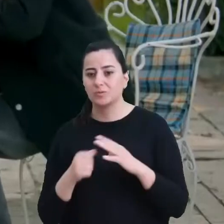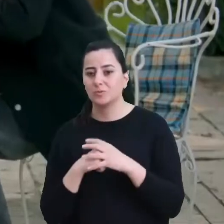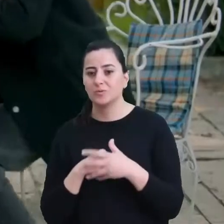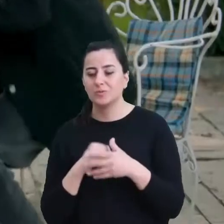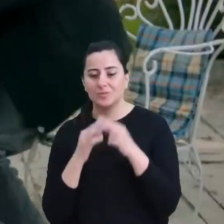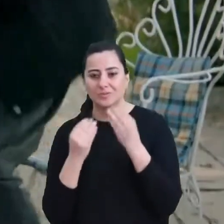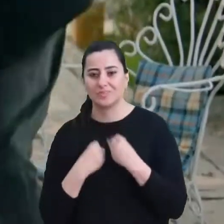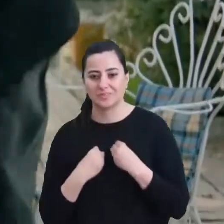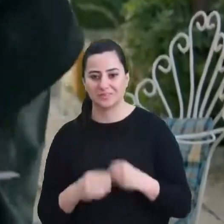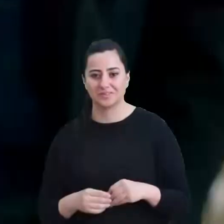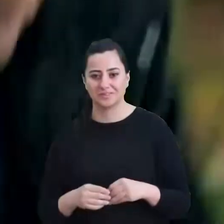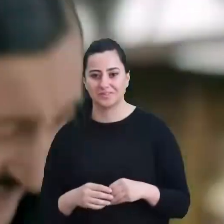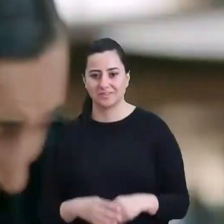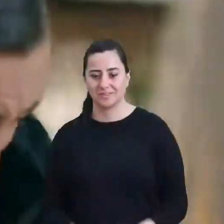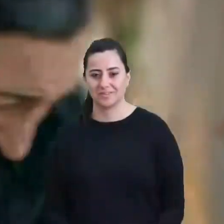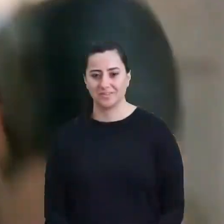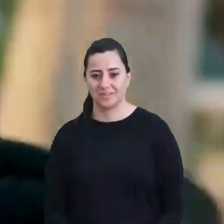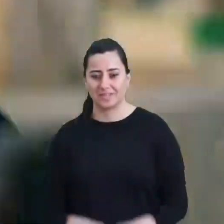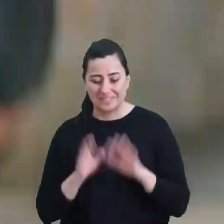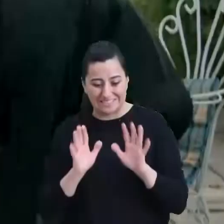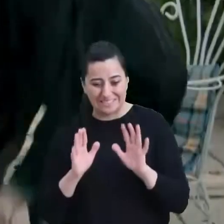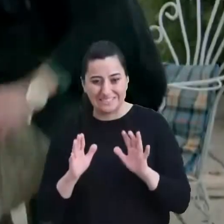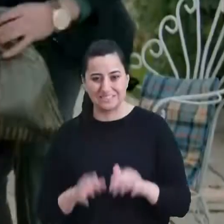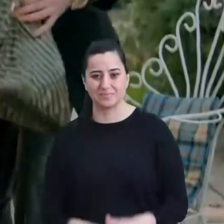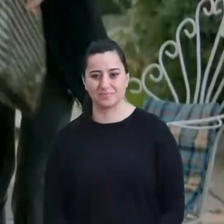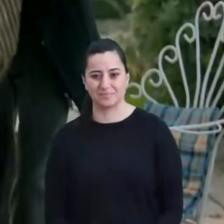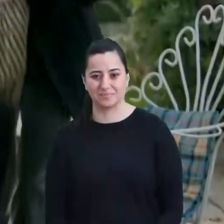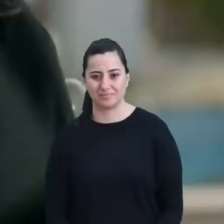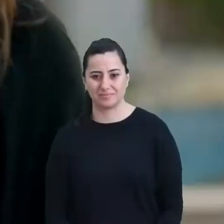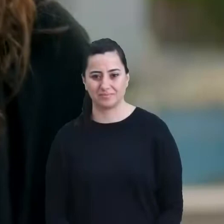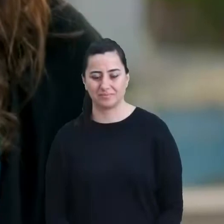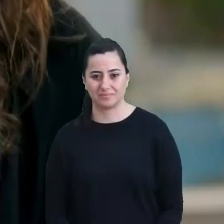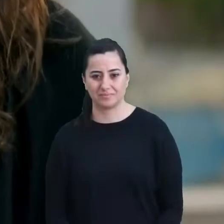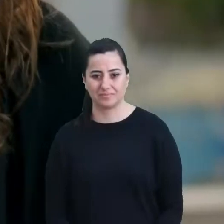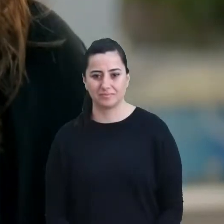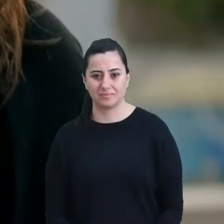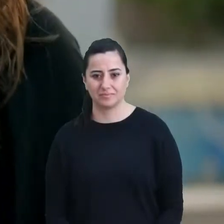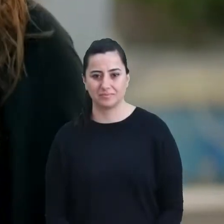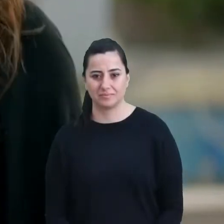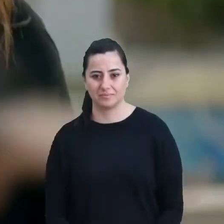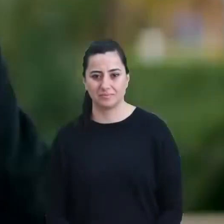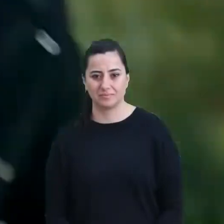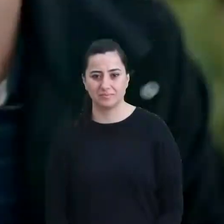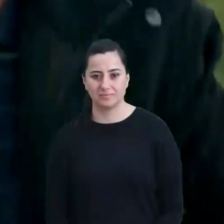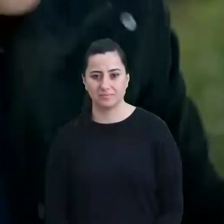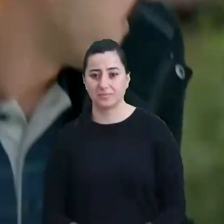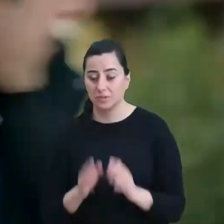dünyalığa verdin bana. Elini tutmayı yeltenince Sedef irkildi. Bahri de o telaşla torbalara doğru devirdi gazozunu. Kusura bakma, ben